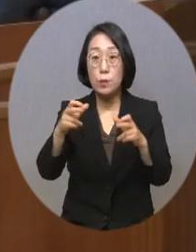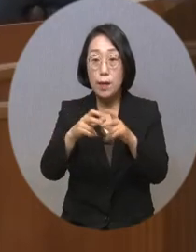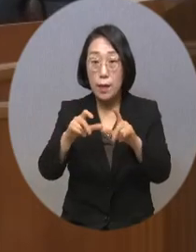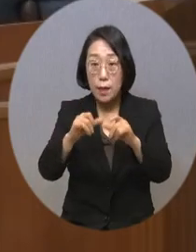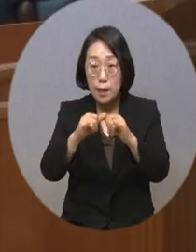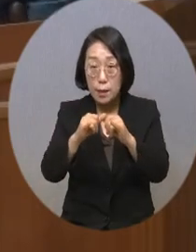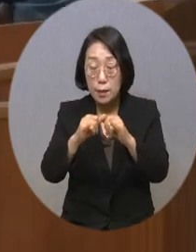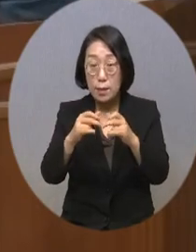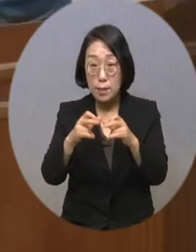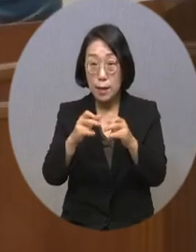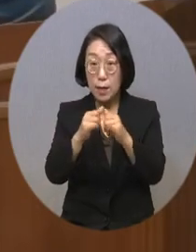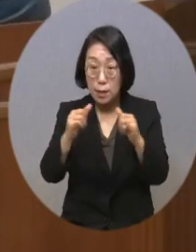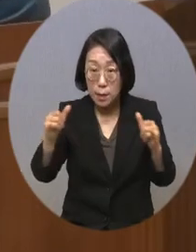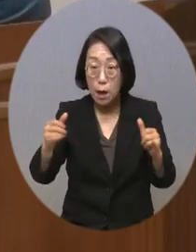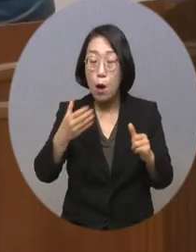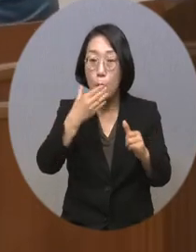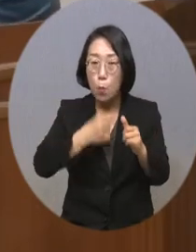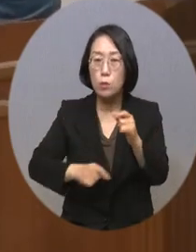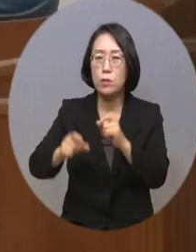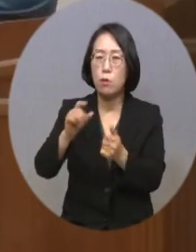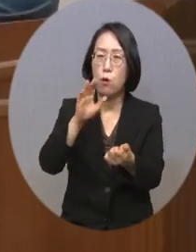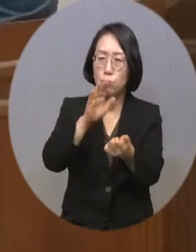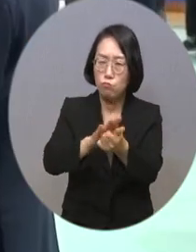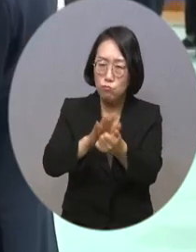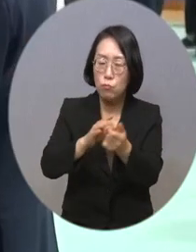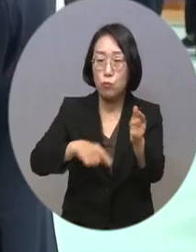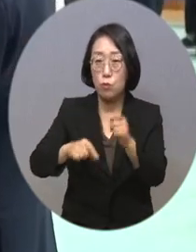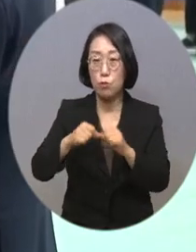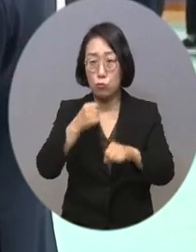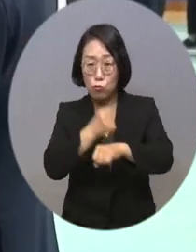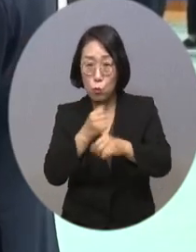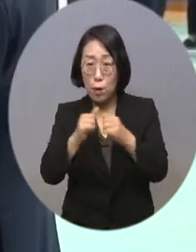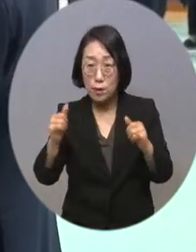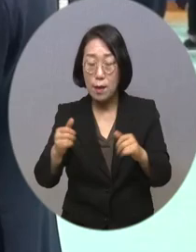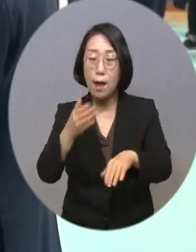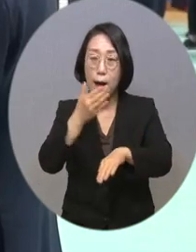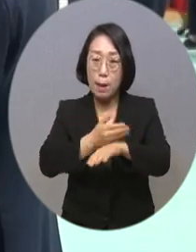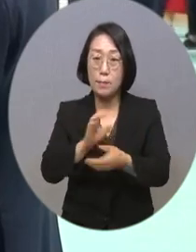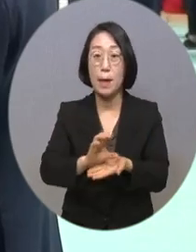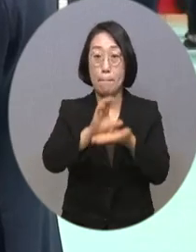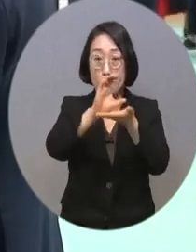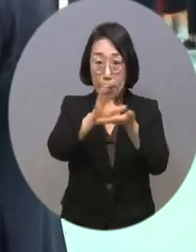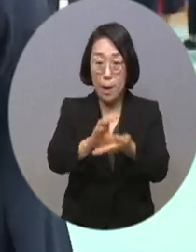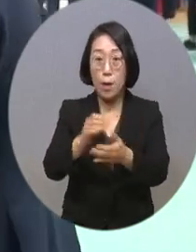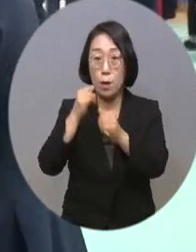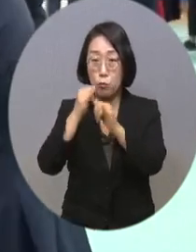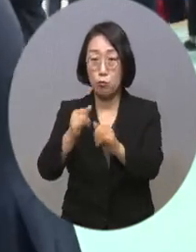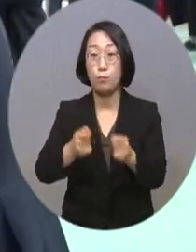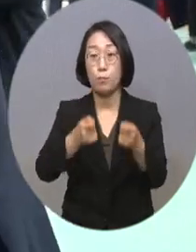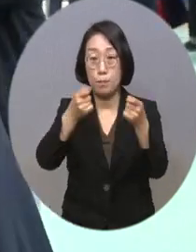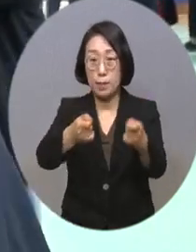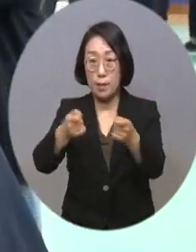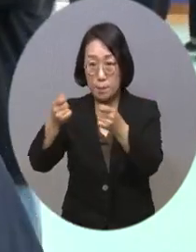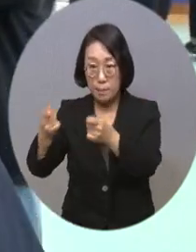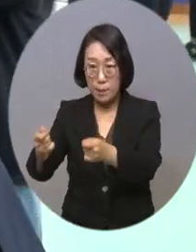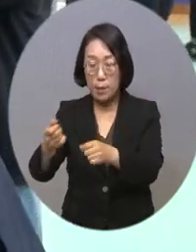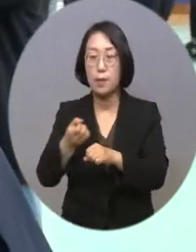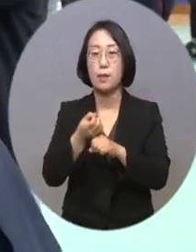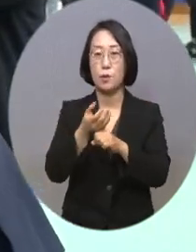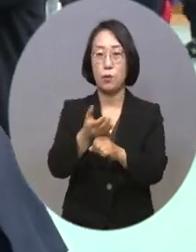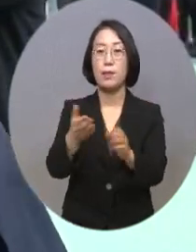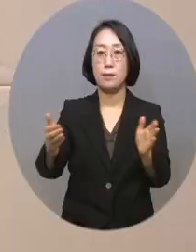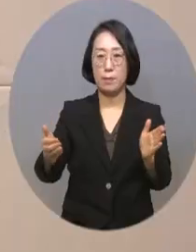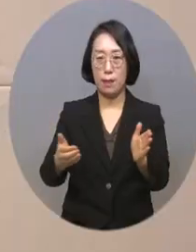복지 증대와 인식 개선에 앞장선 분들에게 감사패 전달과 유공자 표창으로 감사의 마음을